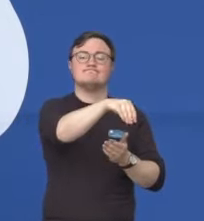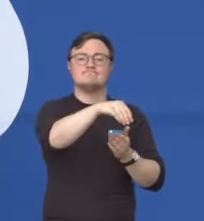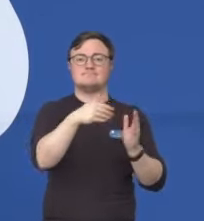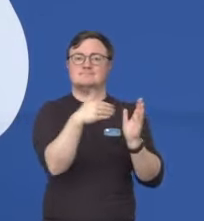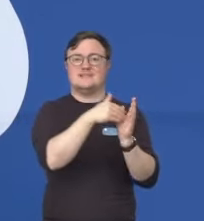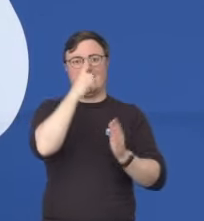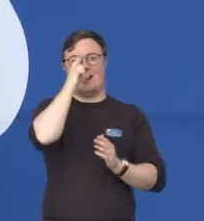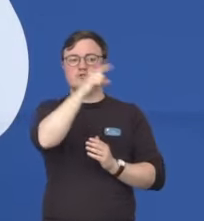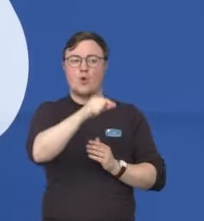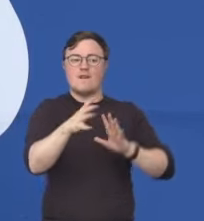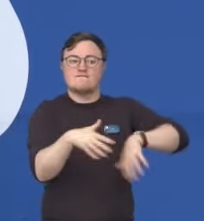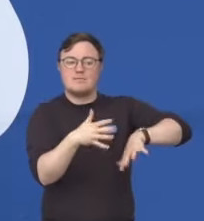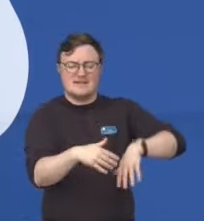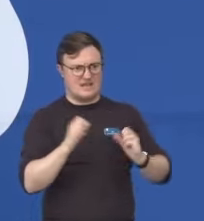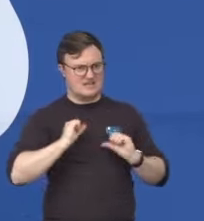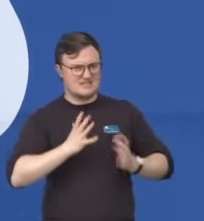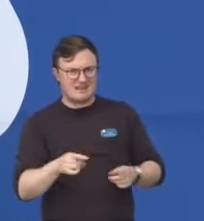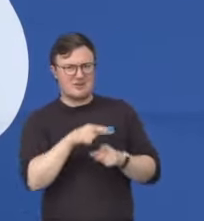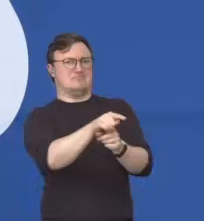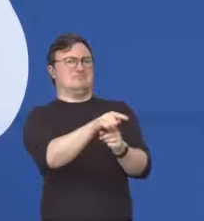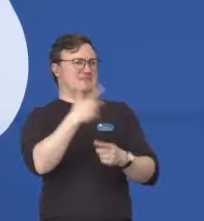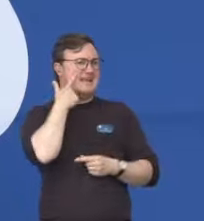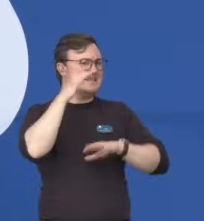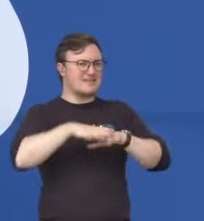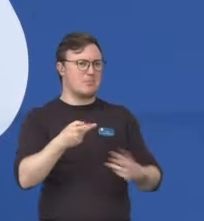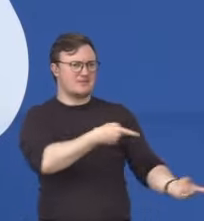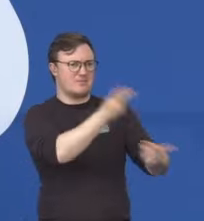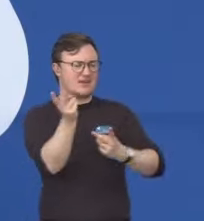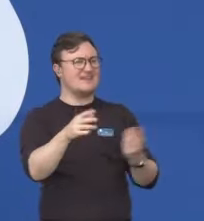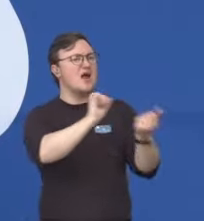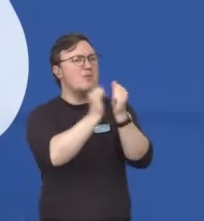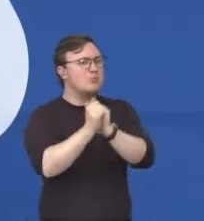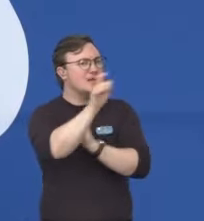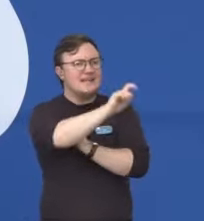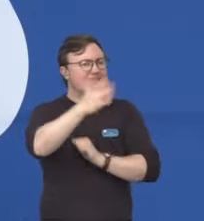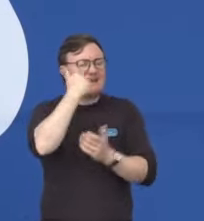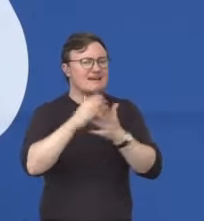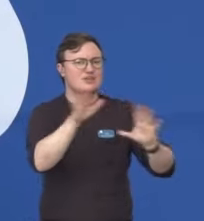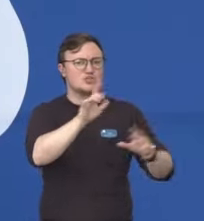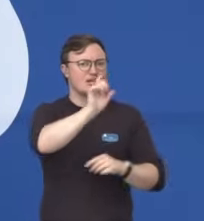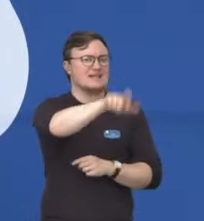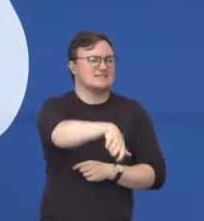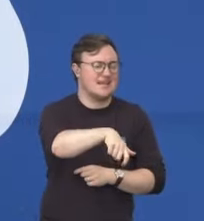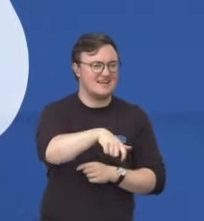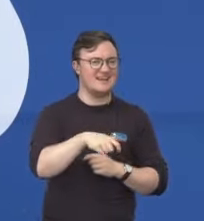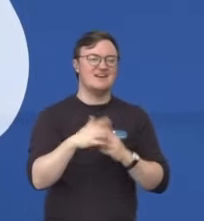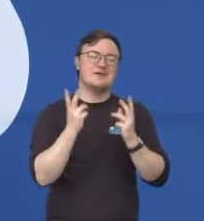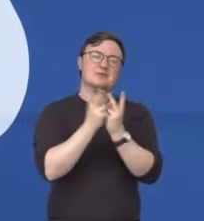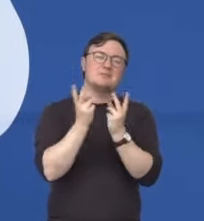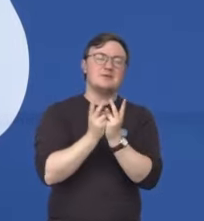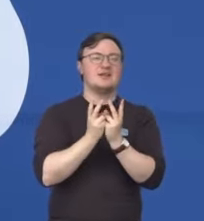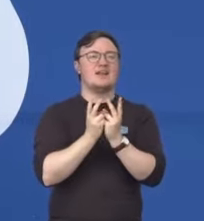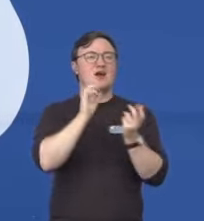Det är klart man får misstro för demokratin när man vet att inte ens politikerna kan sköta sig. Så att det är en kombination av att politiken behöver skärpa sig, demokratin